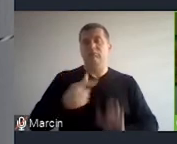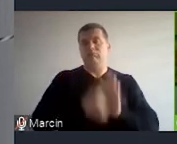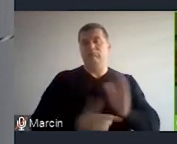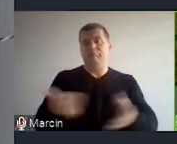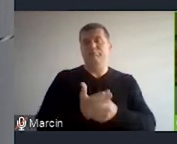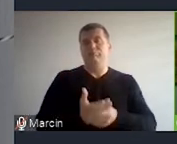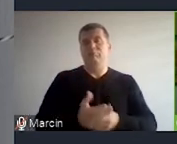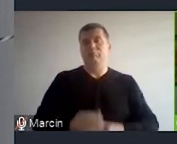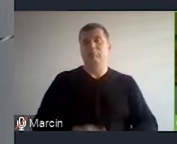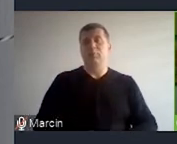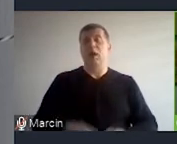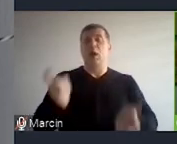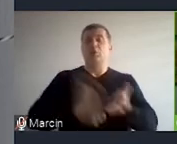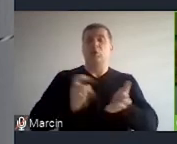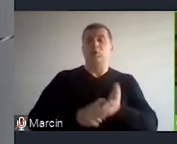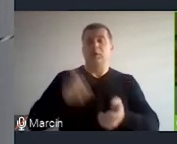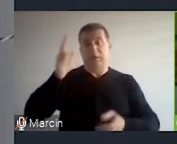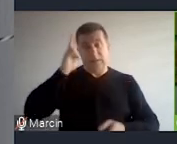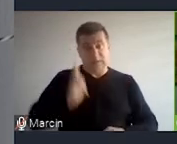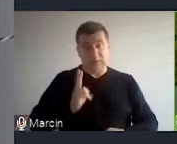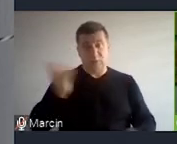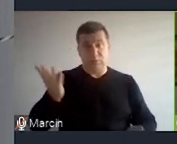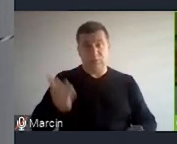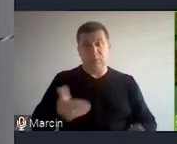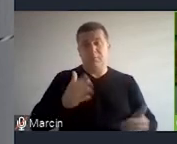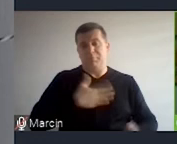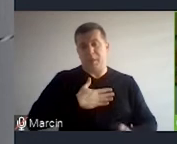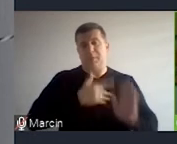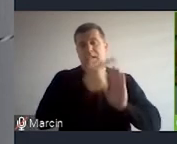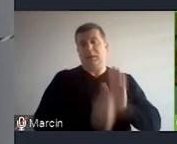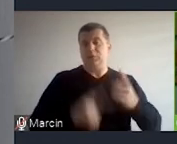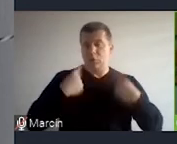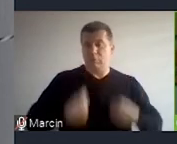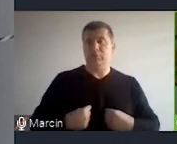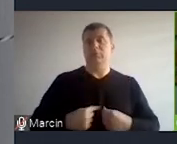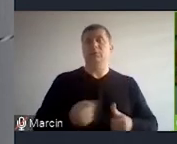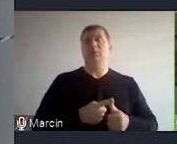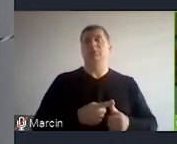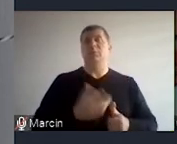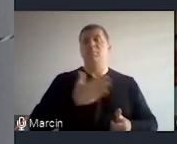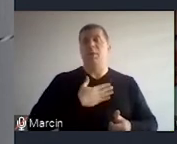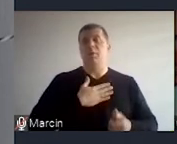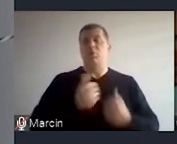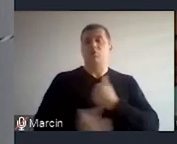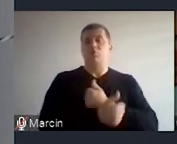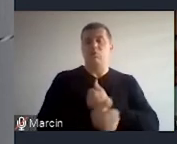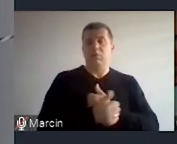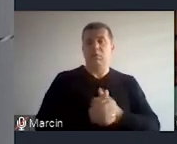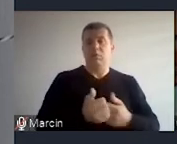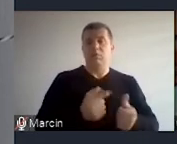A na żądanie instytucji będziemy mieli listę obecności, będziemy mieli